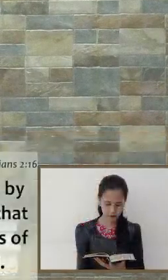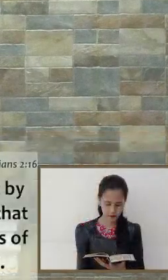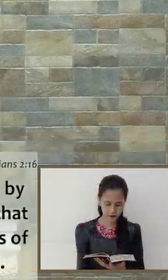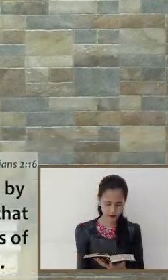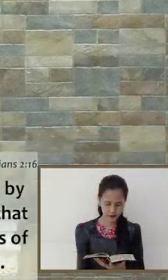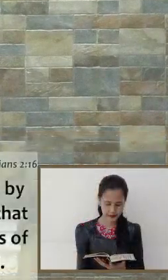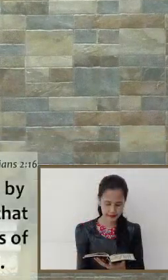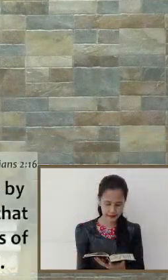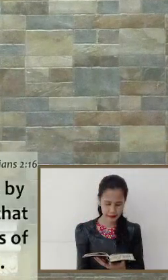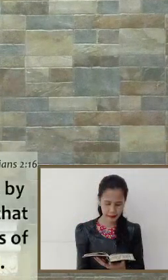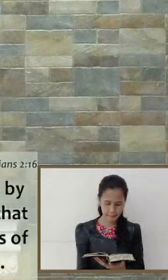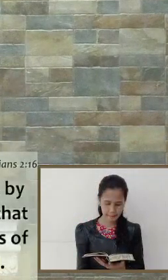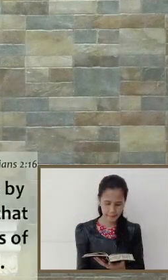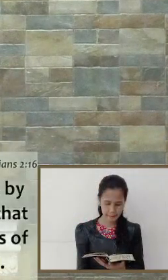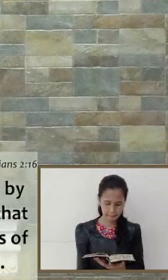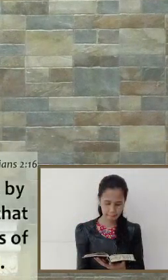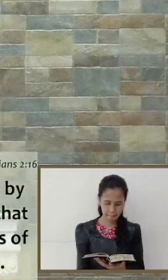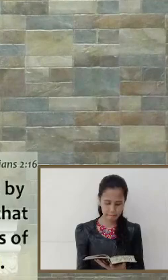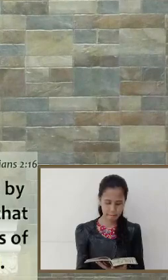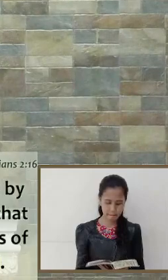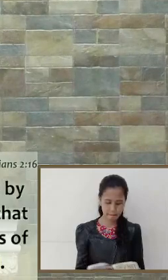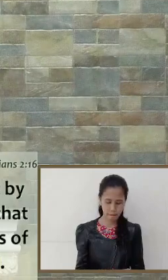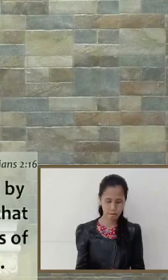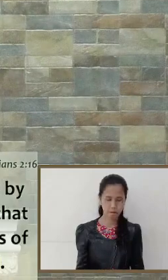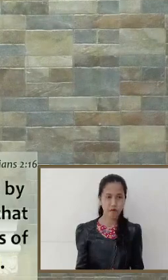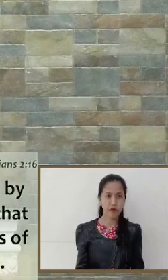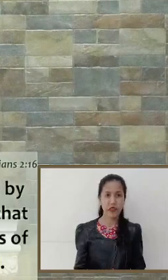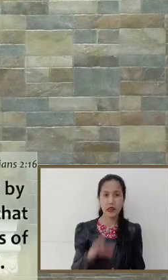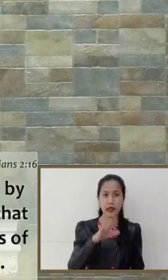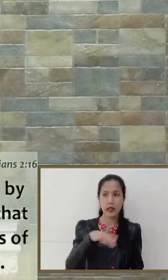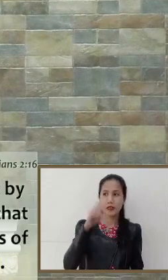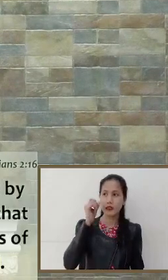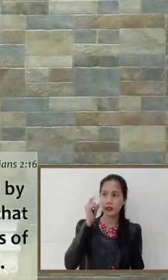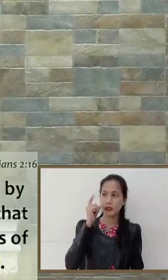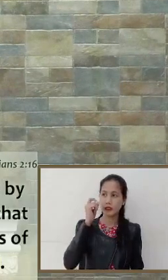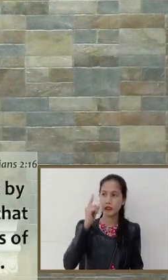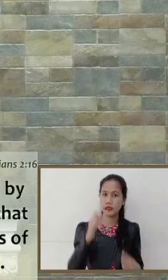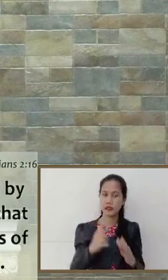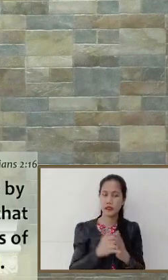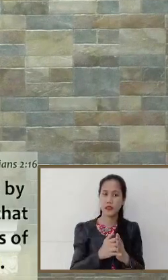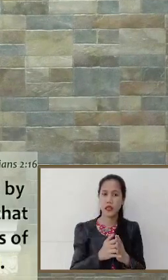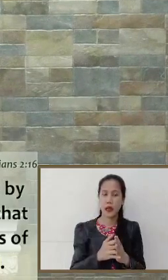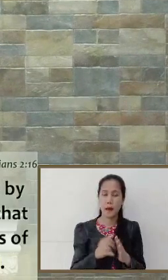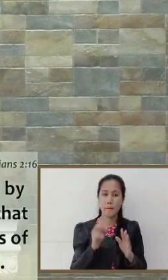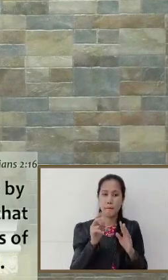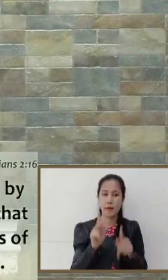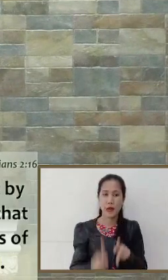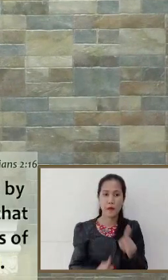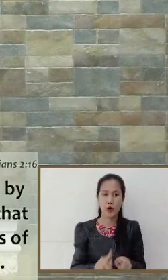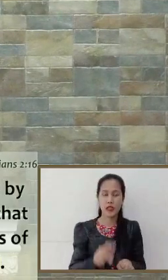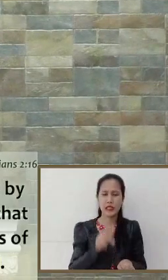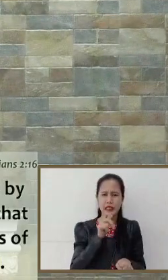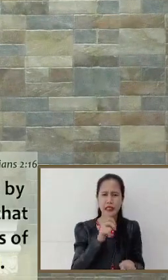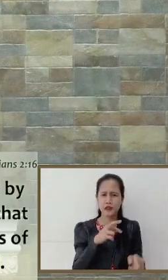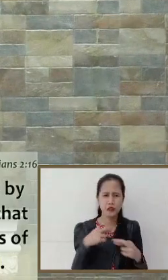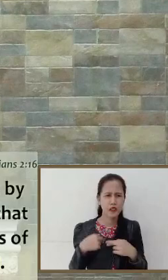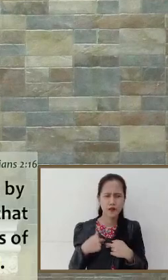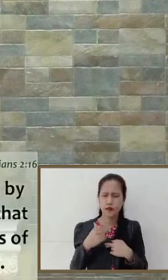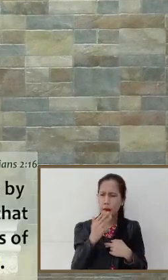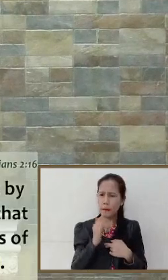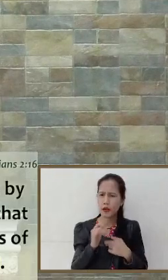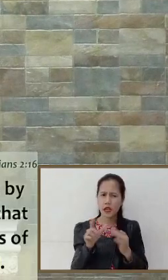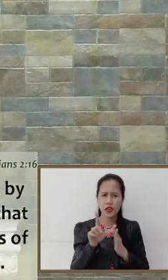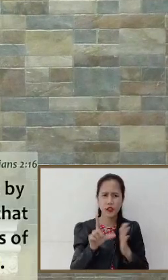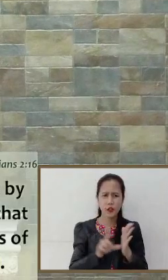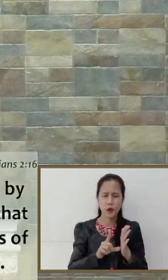Christ." Ang tao hindi po inaligtas by the law, but by the faith of the Lord Jesus Christ.